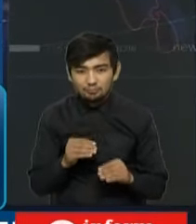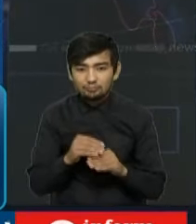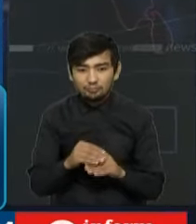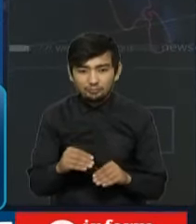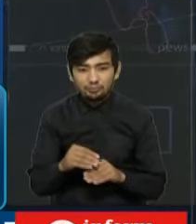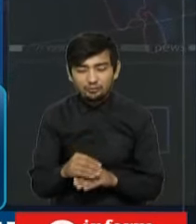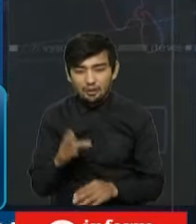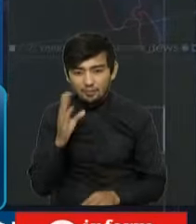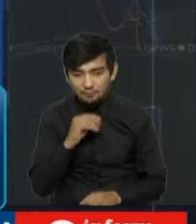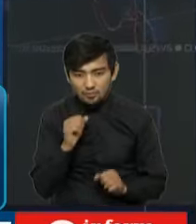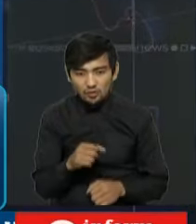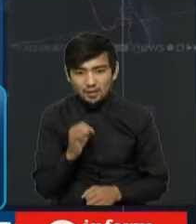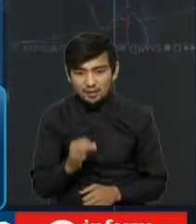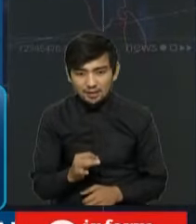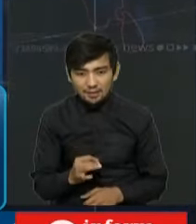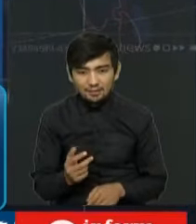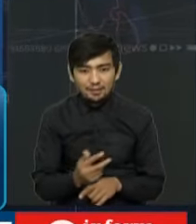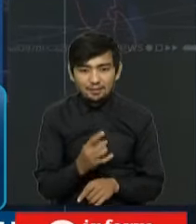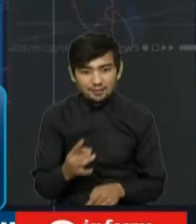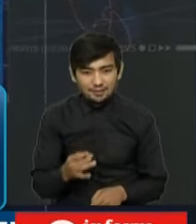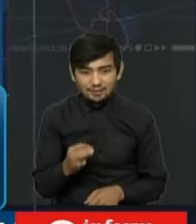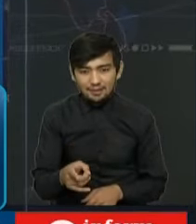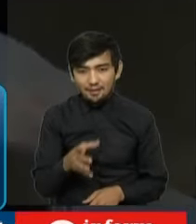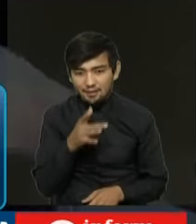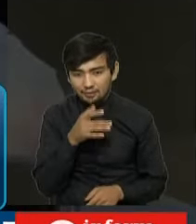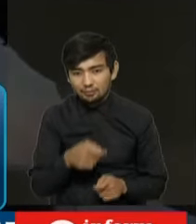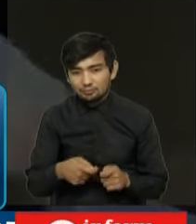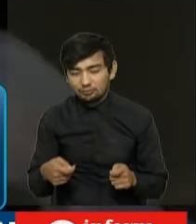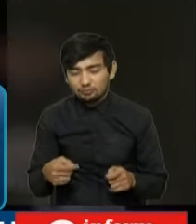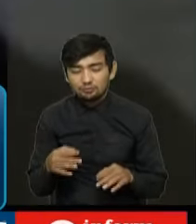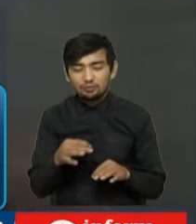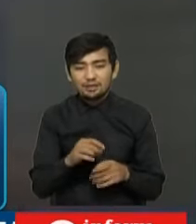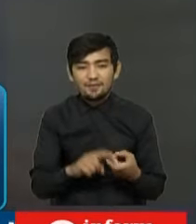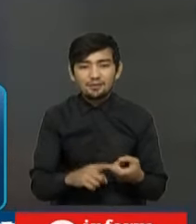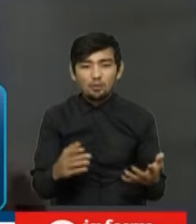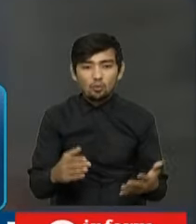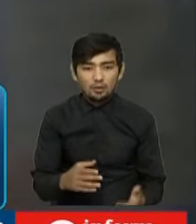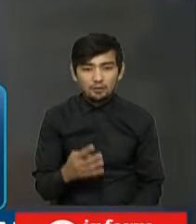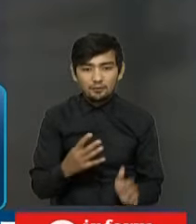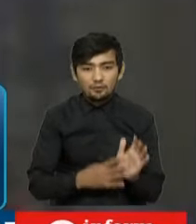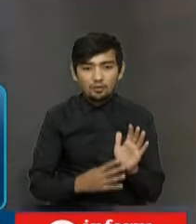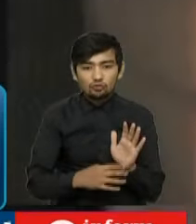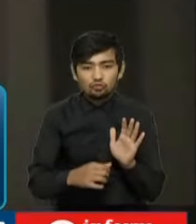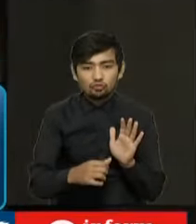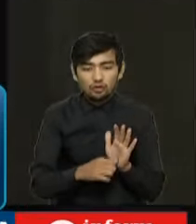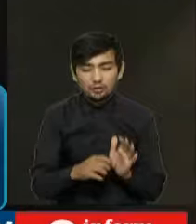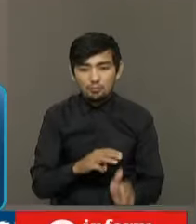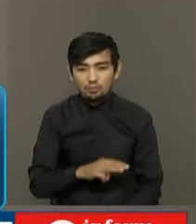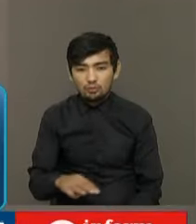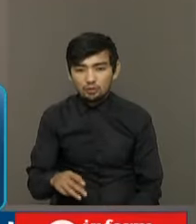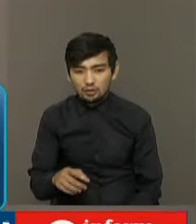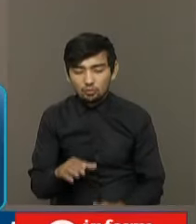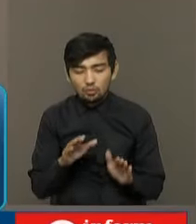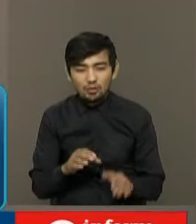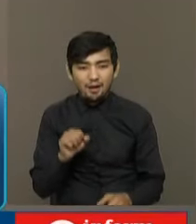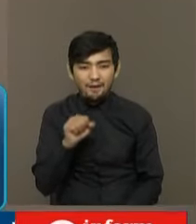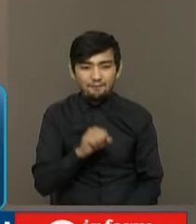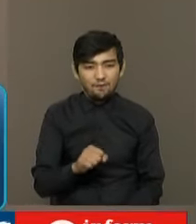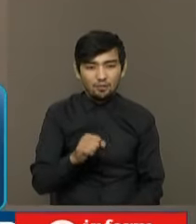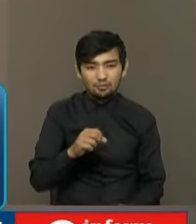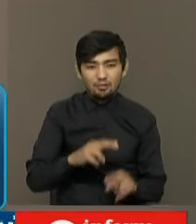документально, чем были связаны его сроки о продлении. 96 миллионов тенге только в августе вернули застройщики